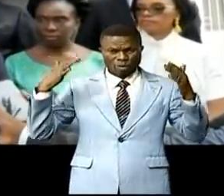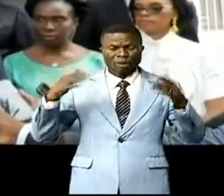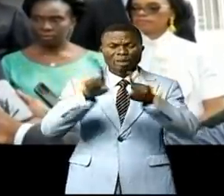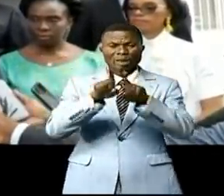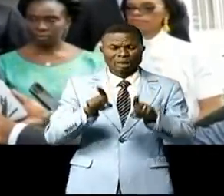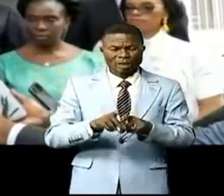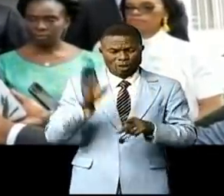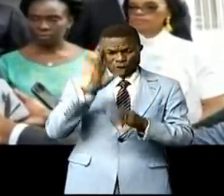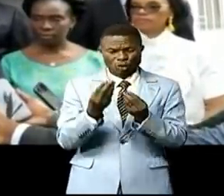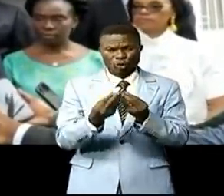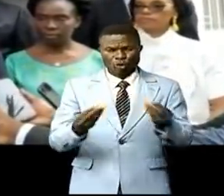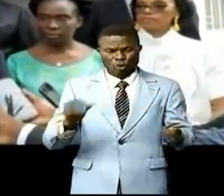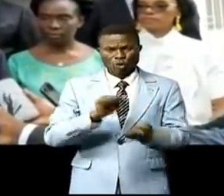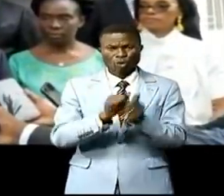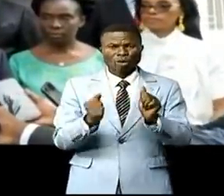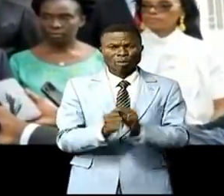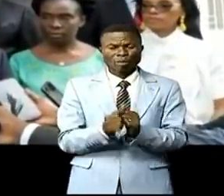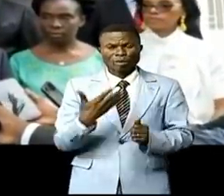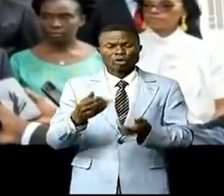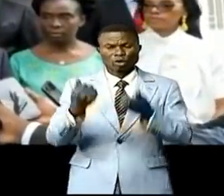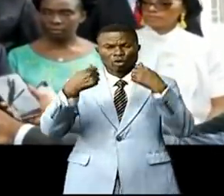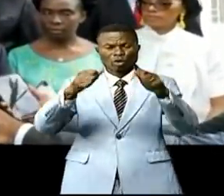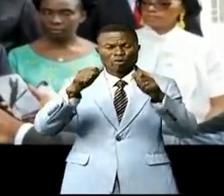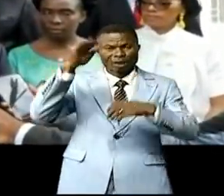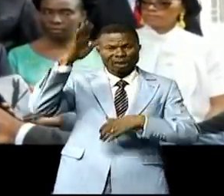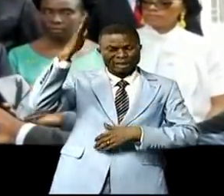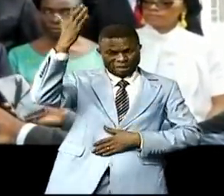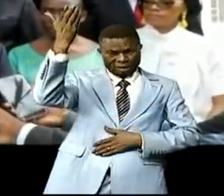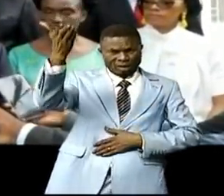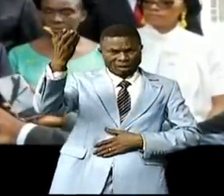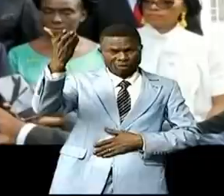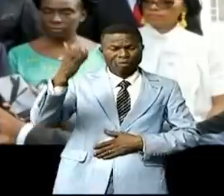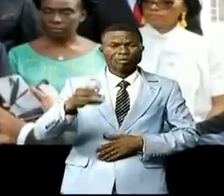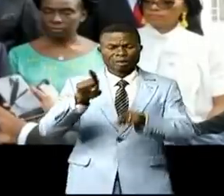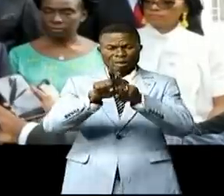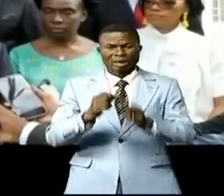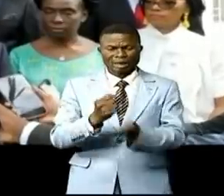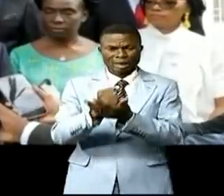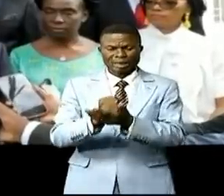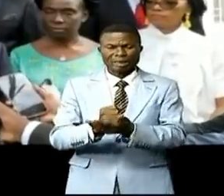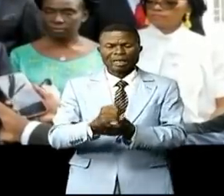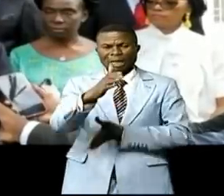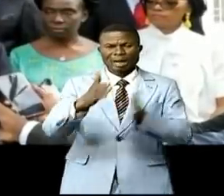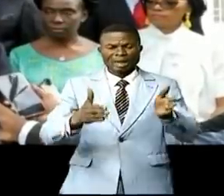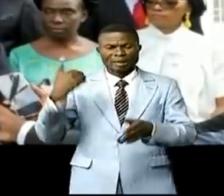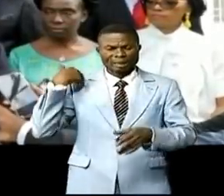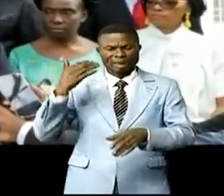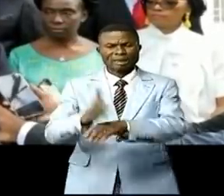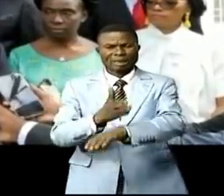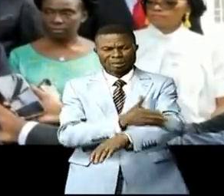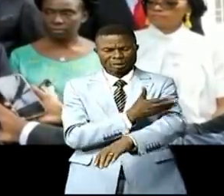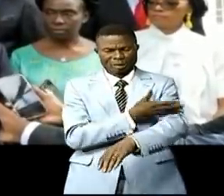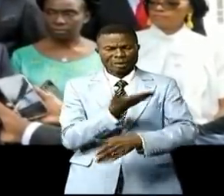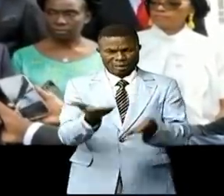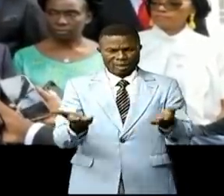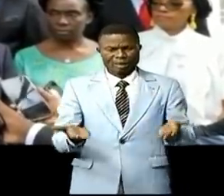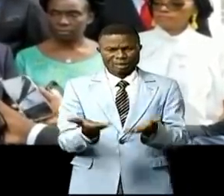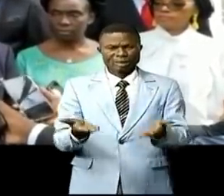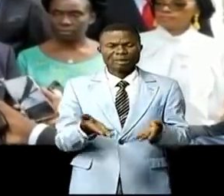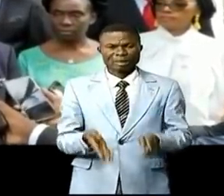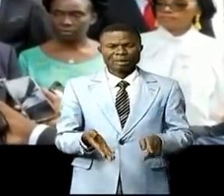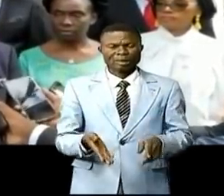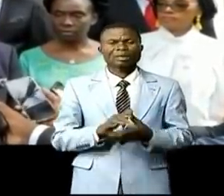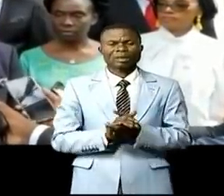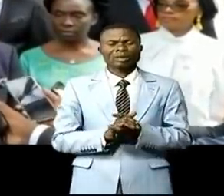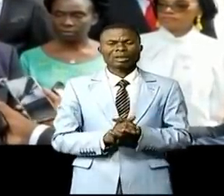mettre en branle au niveau des marchés. Donc, et accroître notamment aussi la production locale qui est le